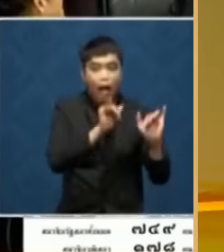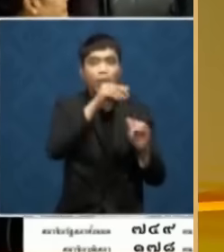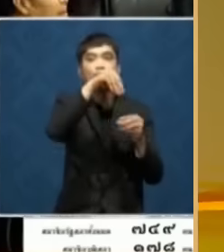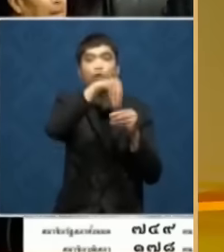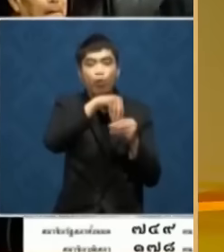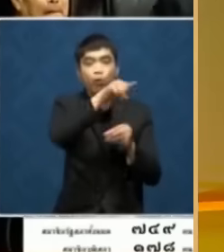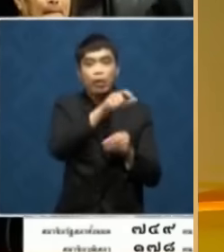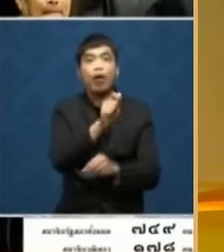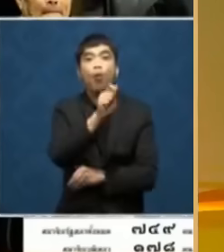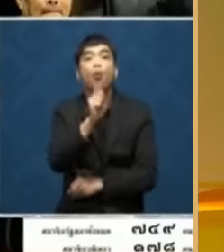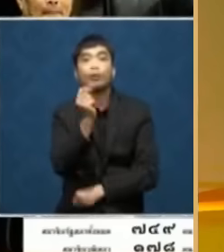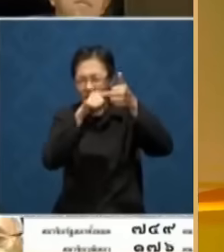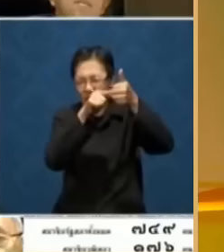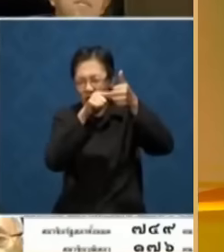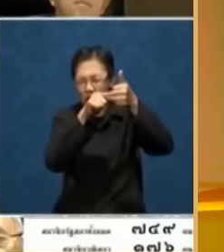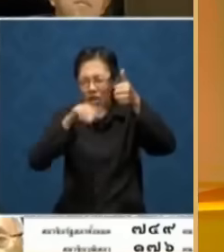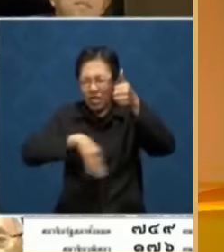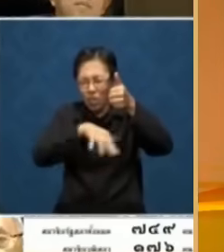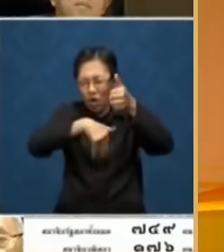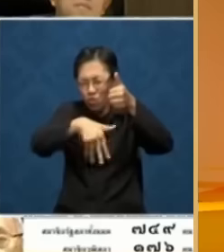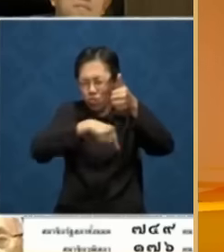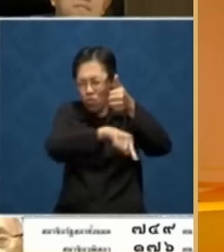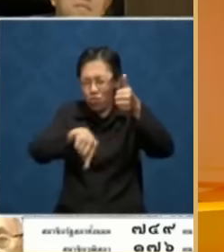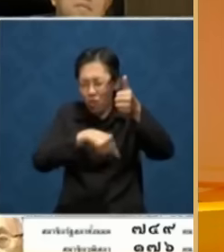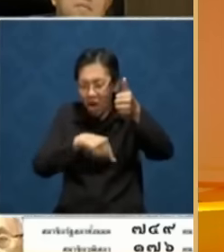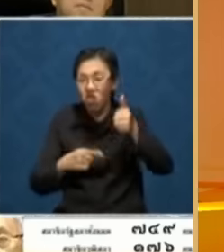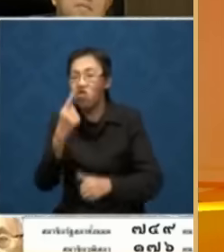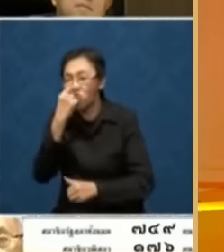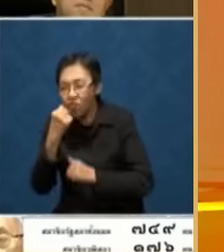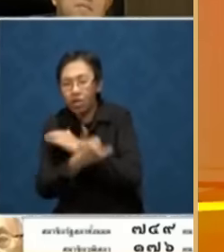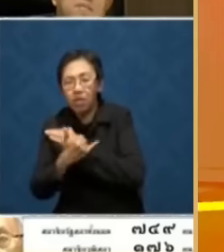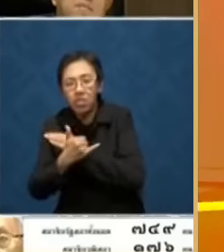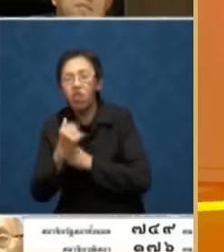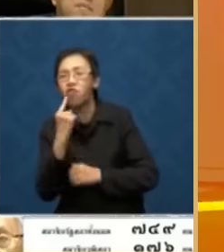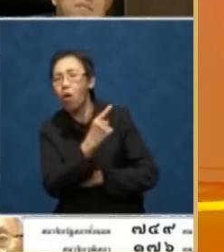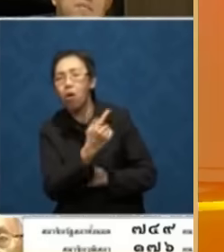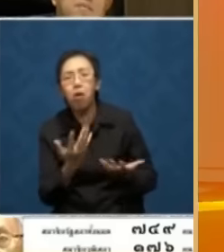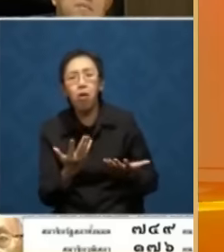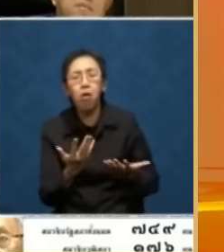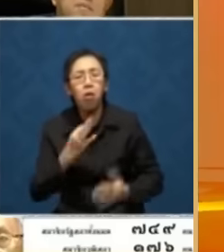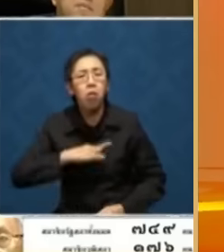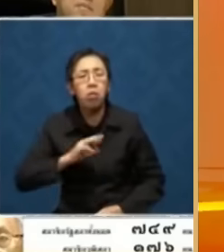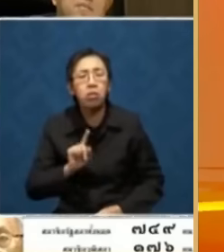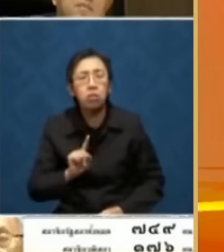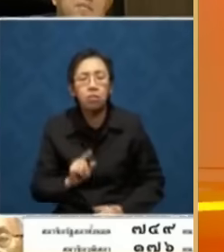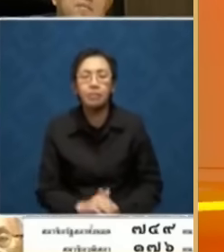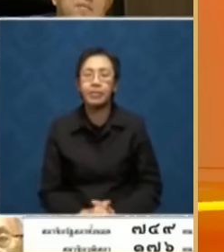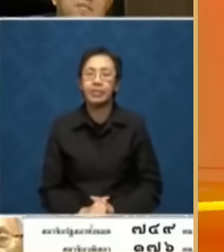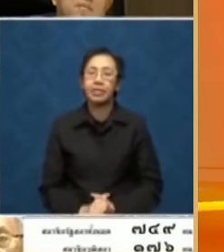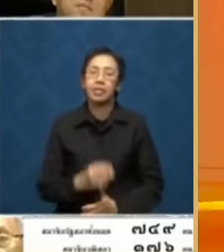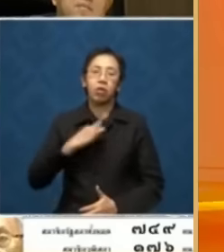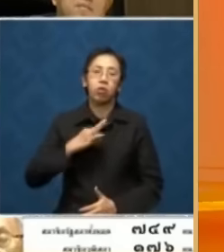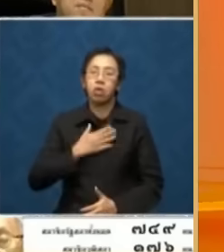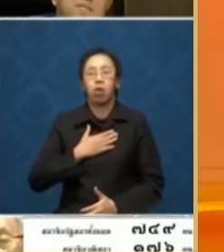สถาบันยังเคยเสนอแก้ไขยกเลิกความผิดฐานหมิ่นประมาทสถาบันไม่เป็นความผิดเกี่ยวกับความมั่นคง